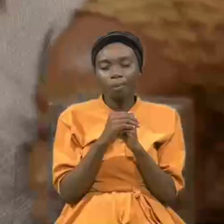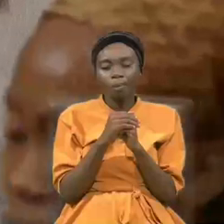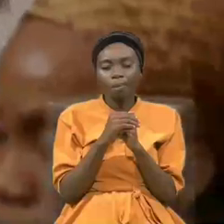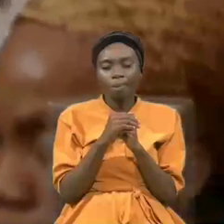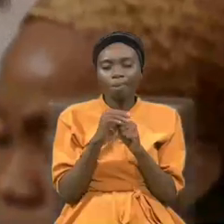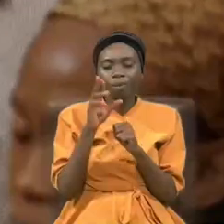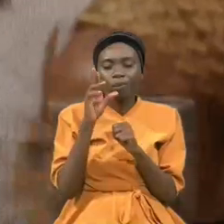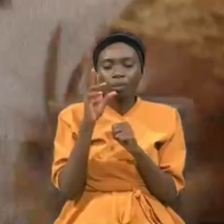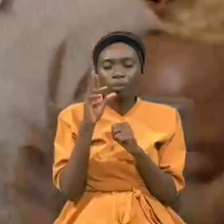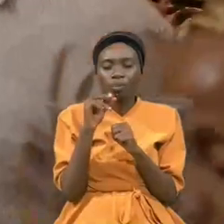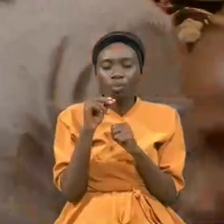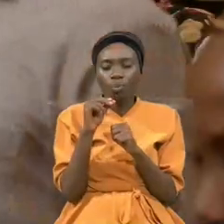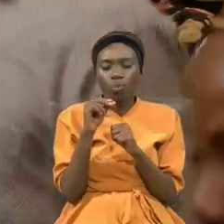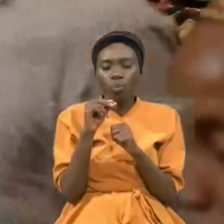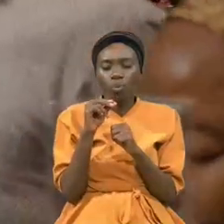sans partialité,